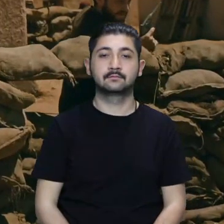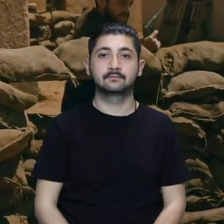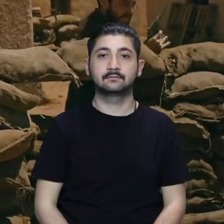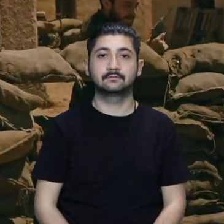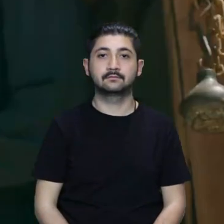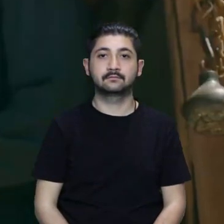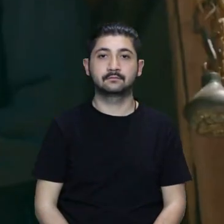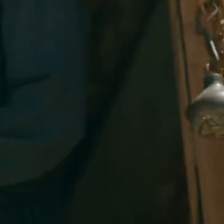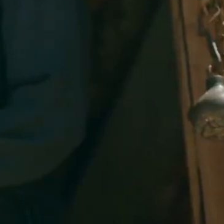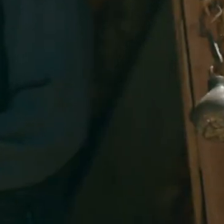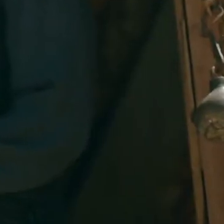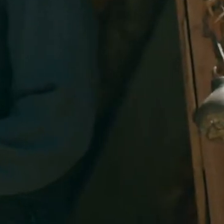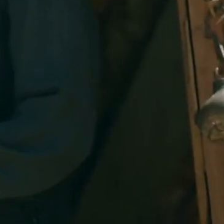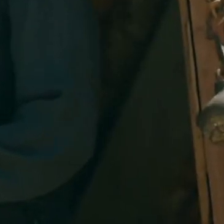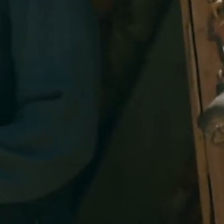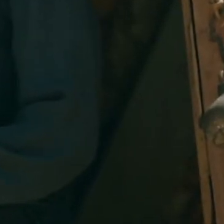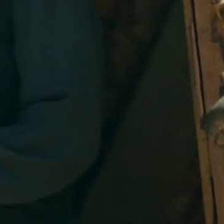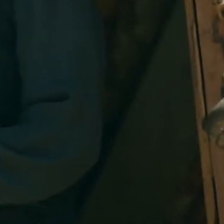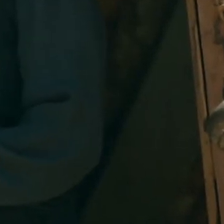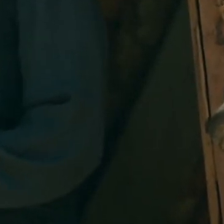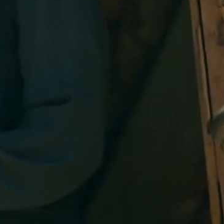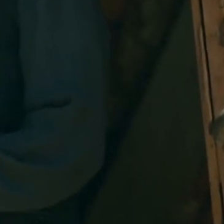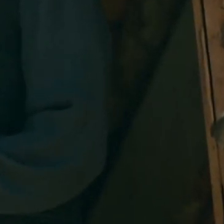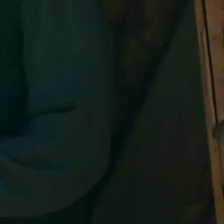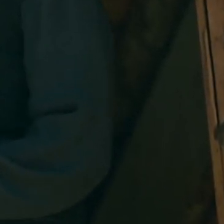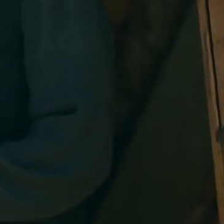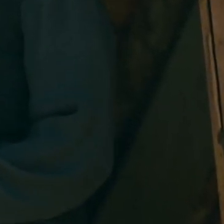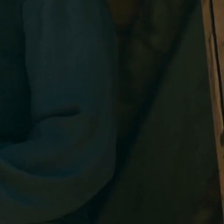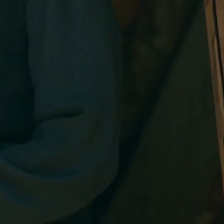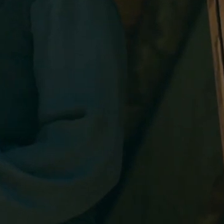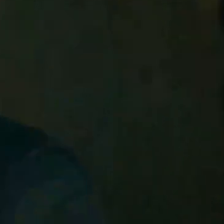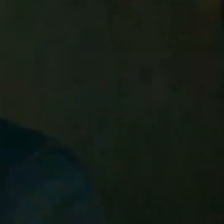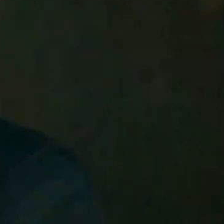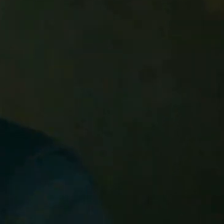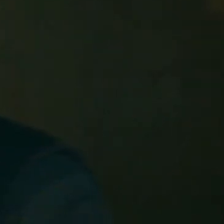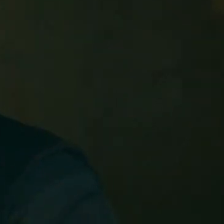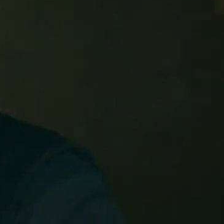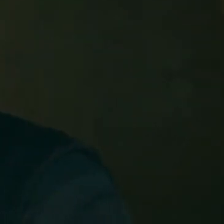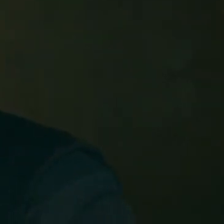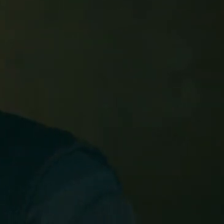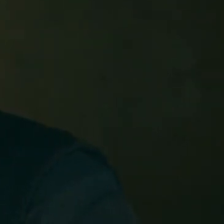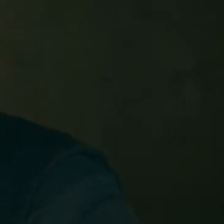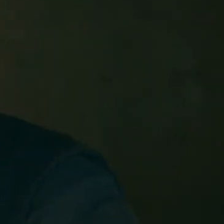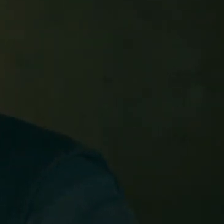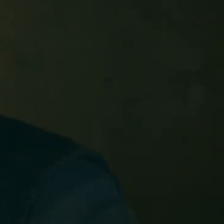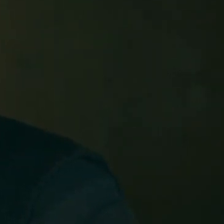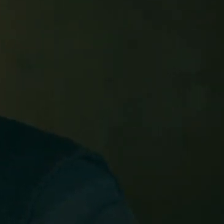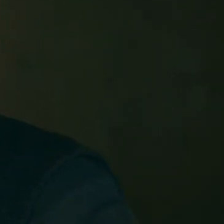Sait yanında iki bedeviyle siperde. Ömer'le dükkanın kapısında bekleyen Ali ileriye bakarak dua